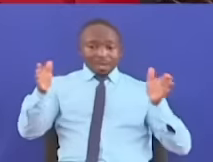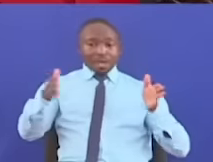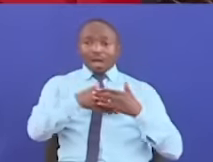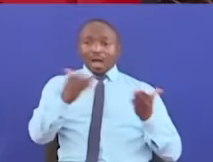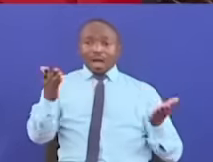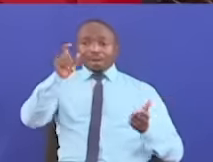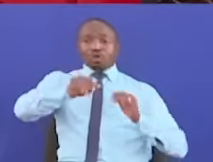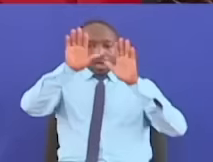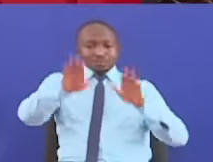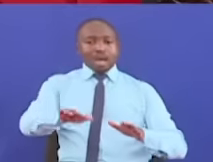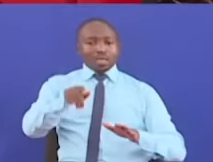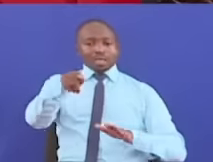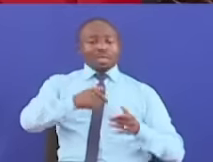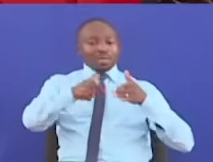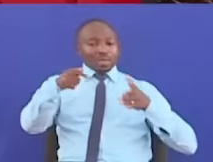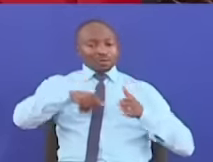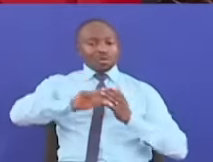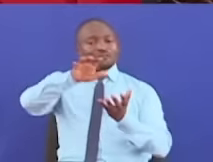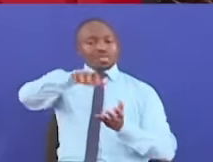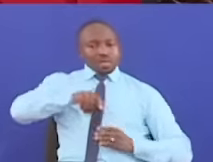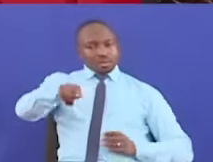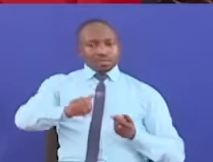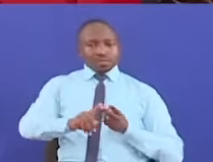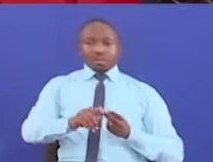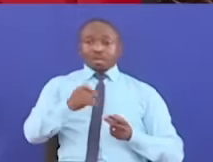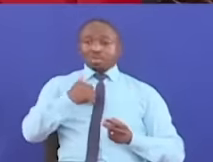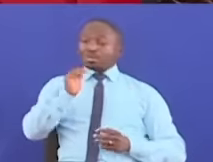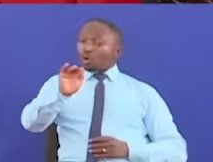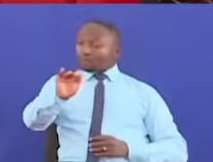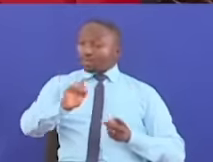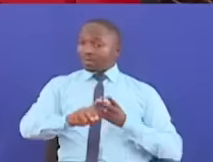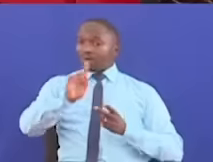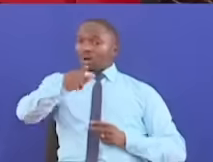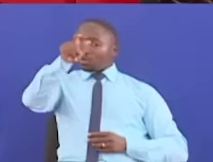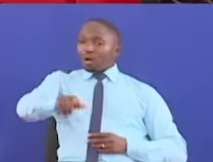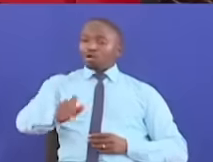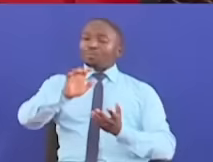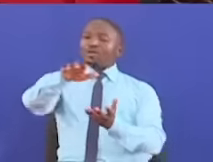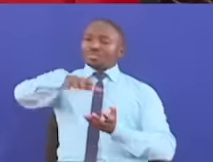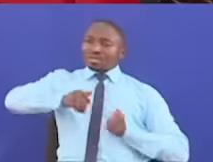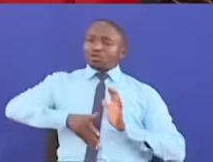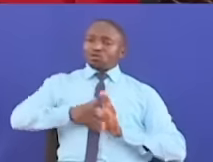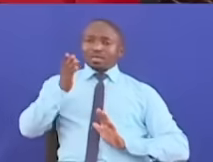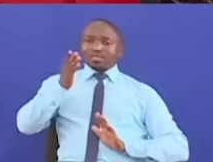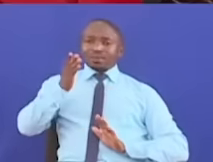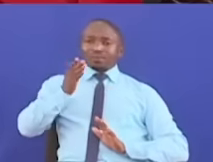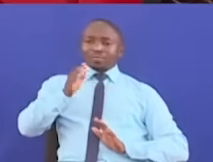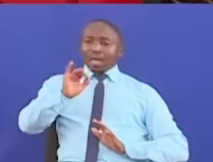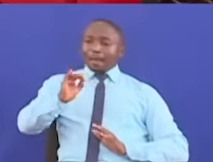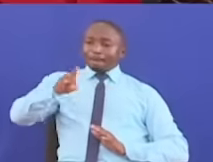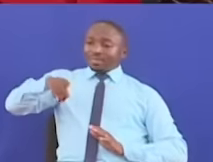ambe anb aliet humi kwenye Uf sadi kwenye Wiz yangu laki nataka niwa mie wako watu wame fisa kuan kuan zia wa